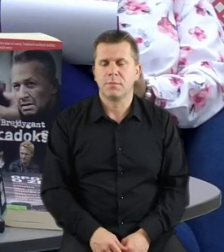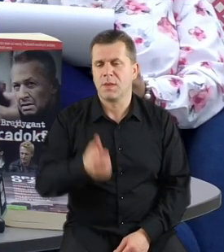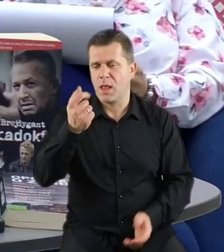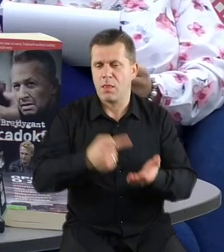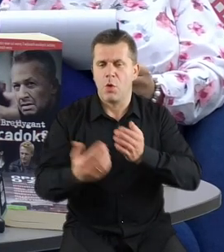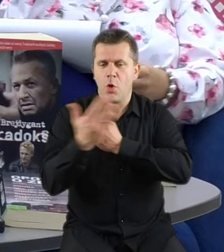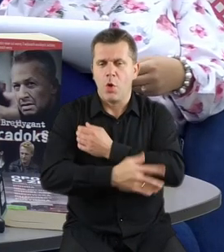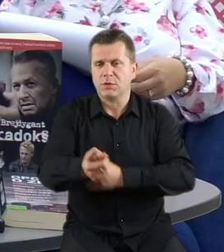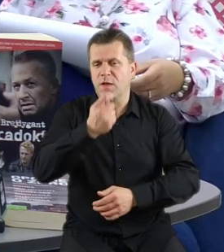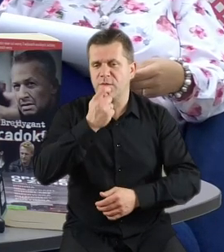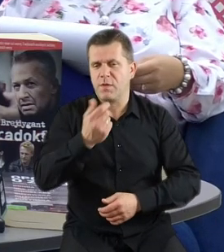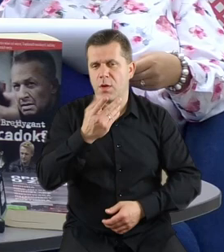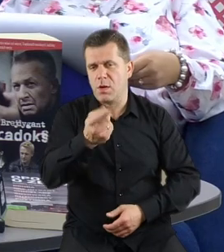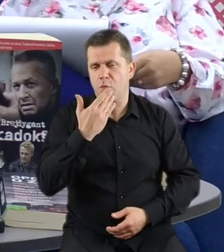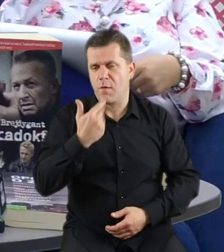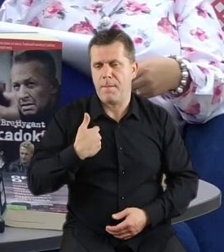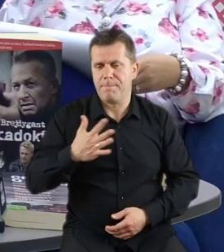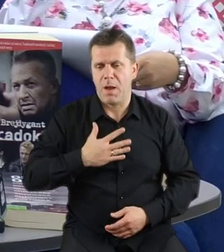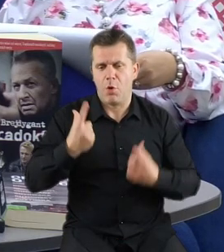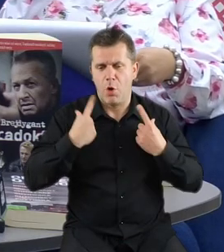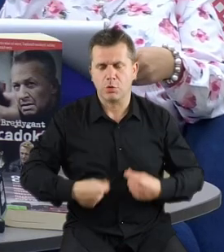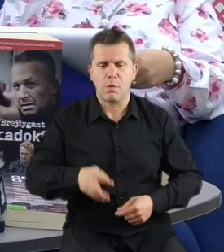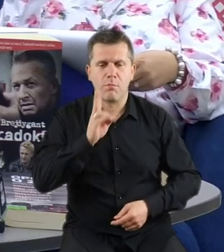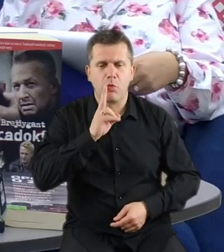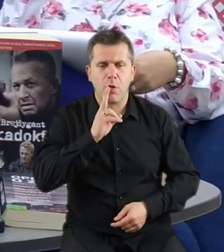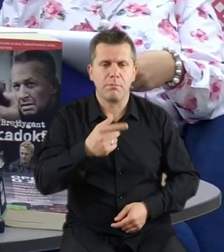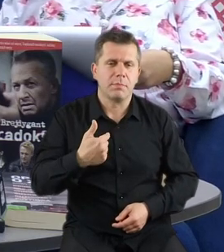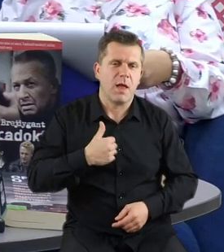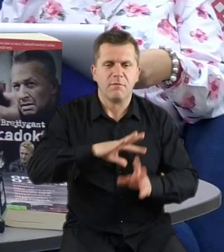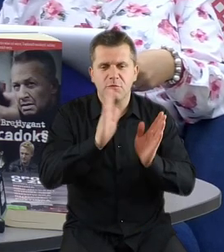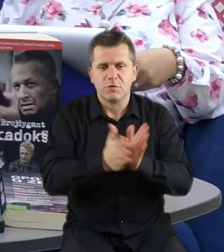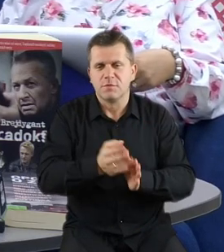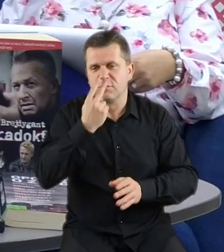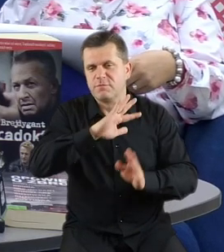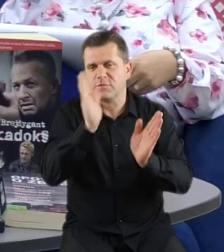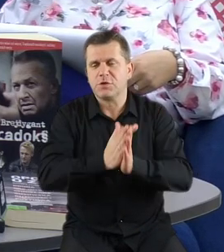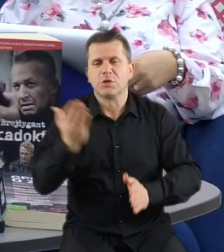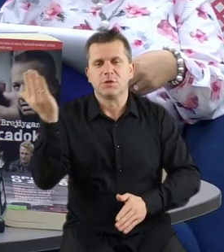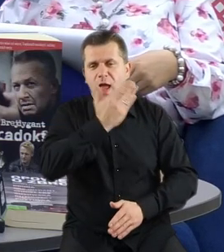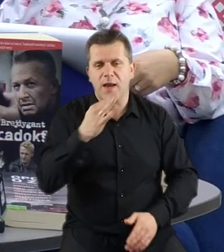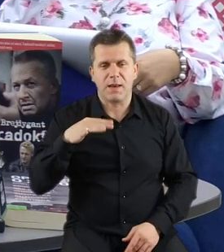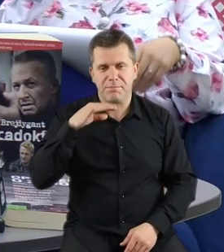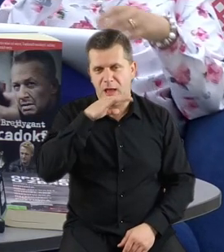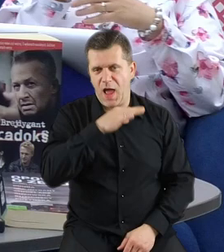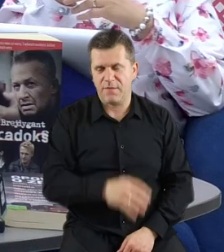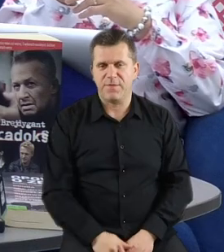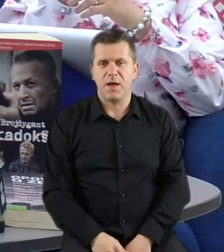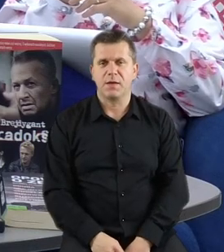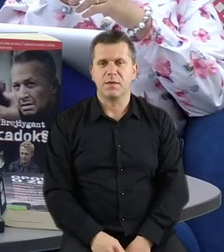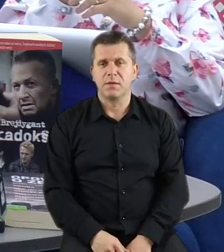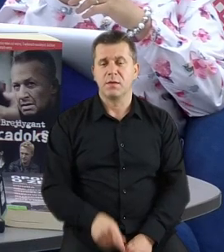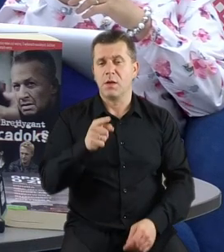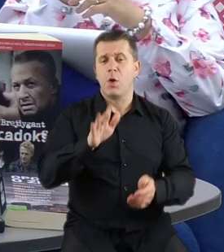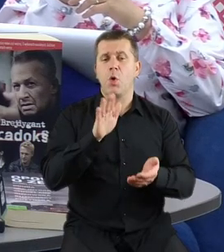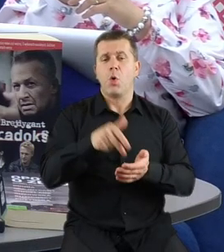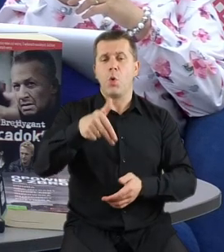W jednym z ostatnich wywiadów mówił pan, że ma pan osobowość trochę jak kłapouchy, to znaczy, że widzi pan wszystko w czarnych barwach. A czy nie uważa pan,